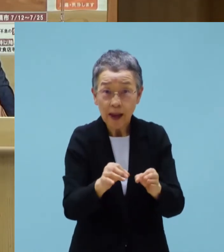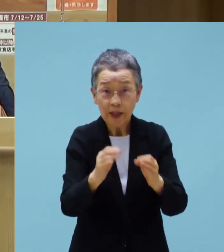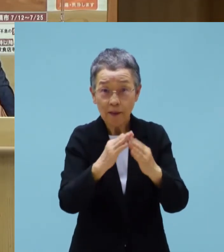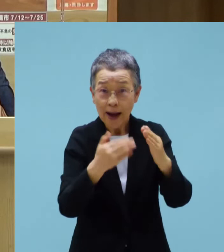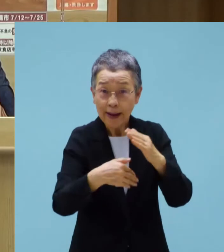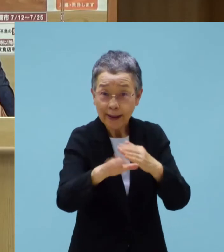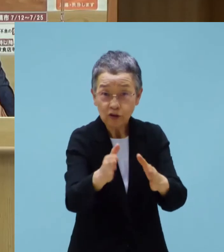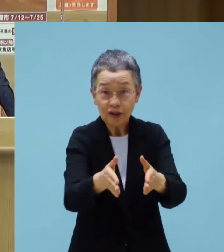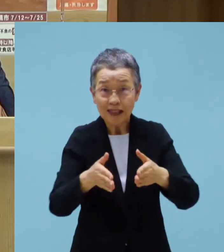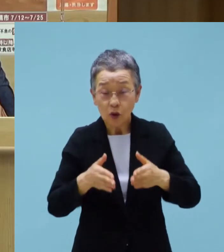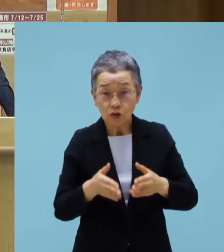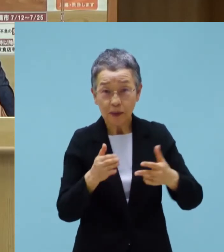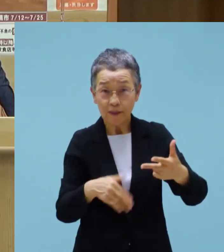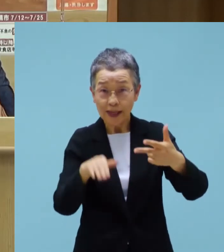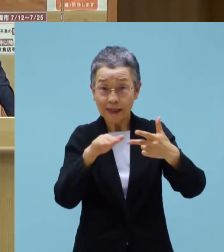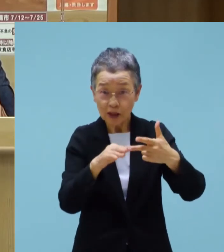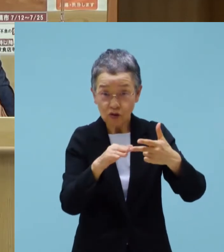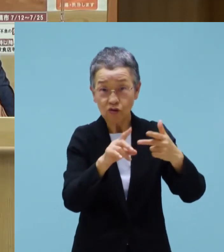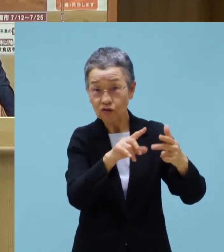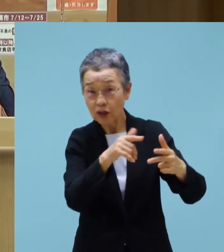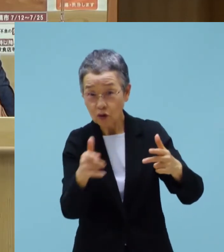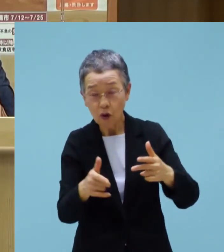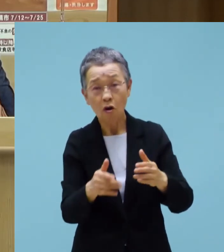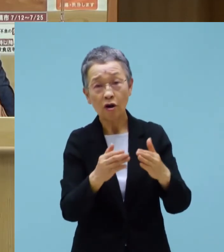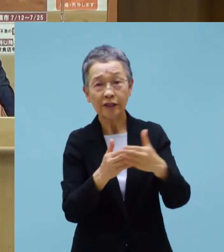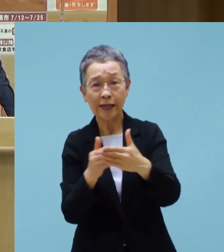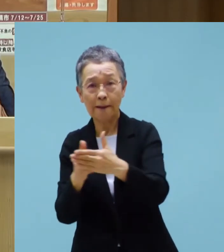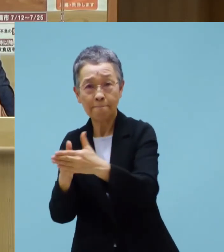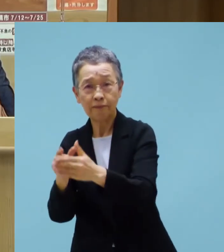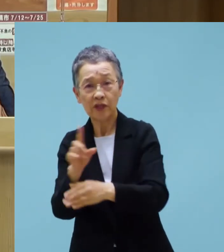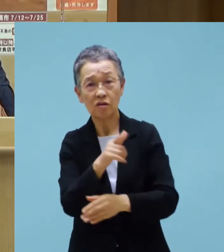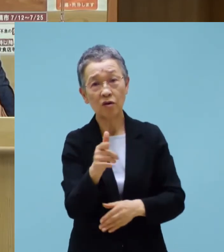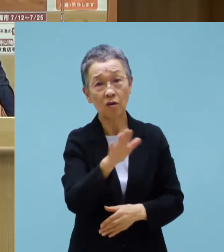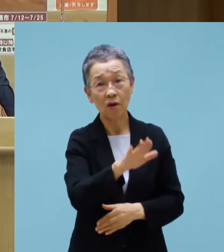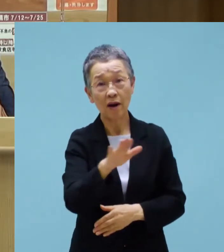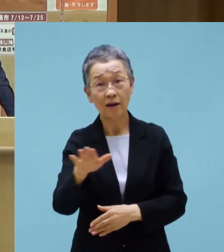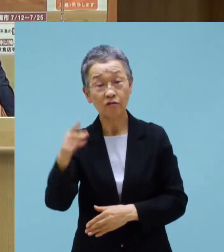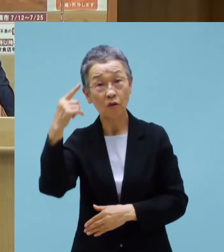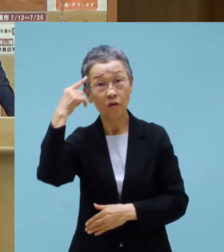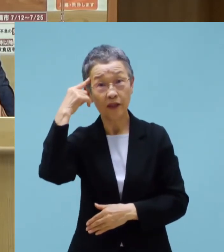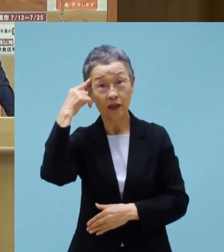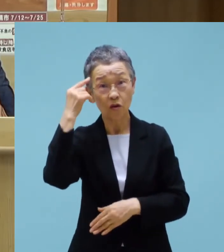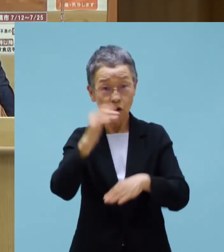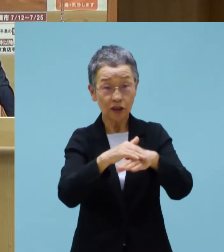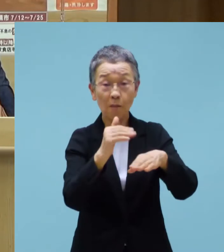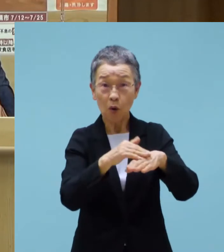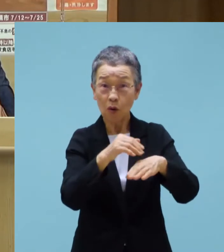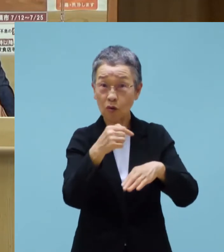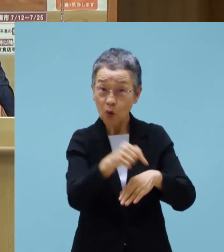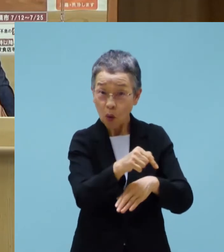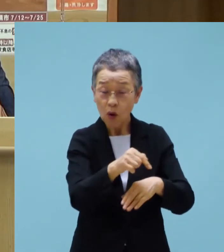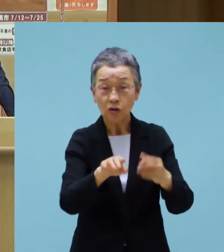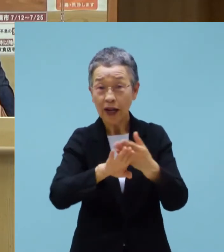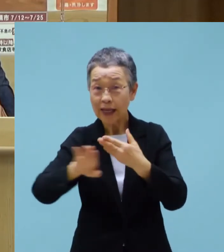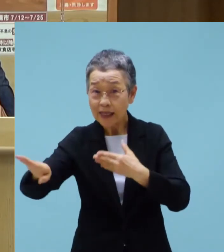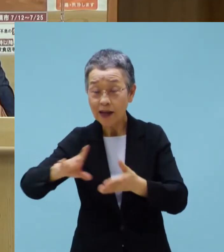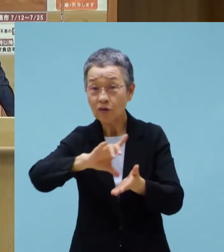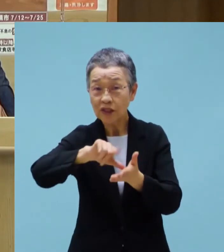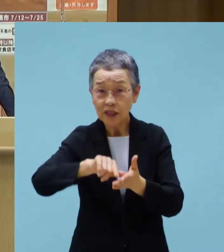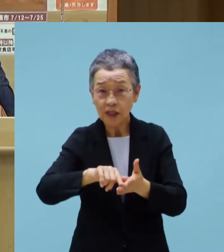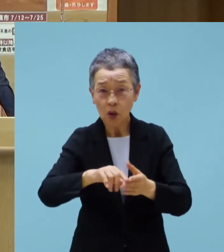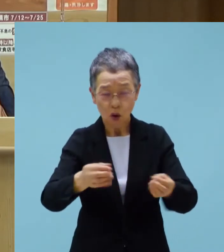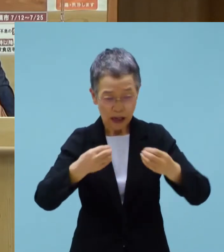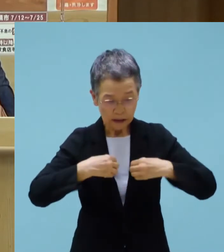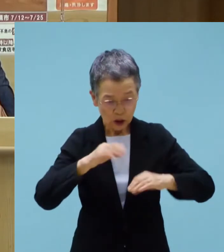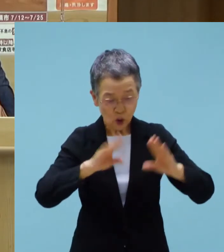また施設の制限とかになってきますけども、札幌とそれ以外の地域が感染が同じかっていったらそうでは